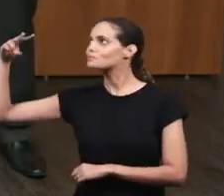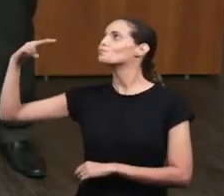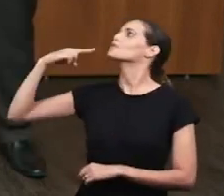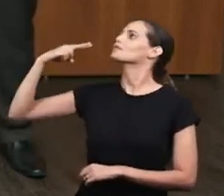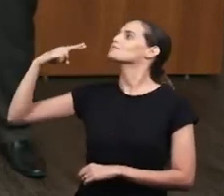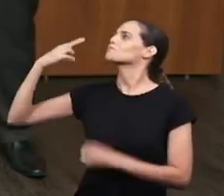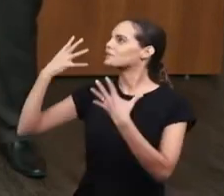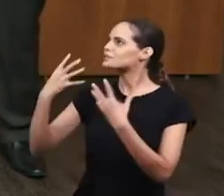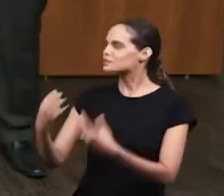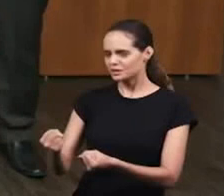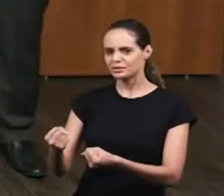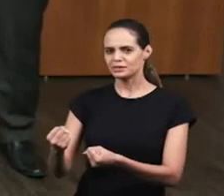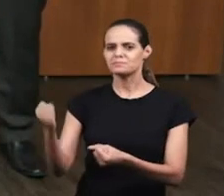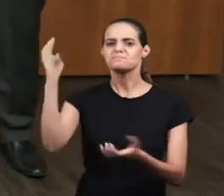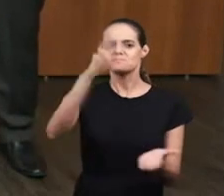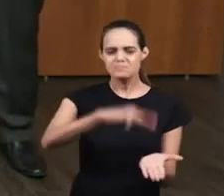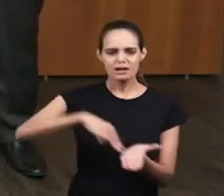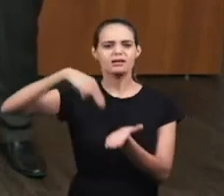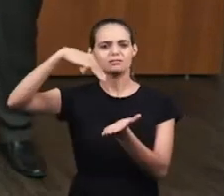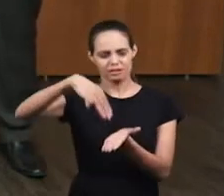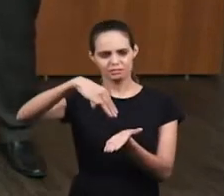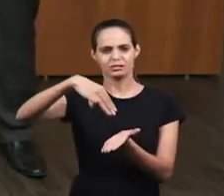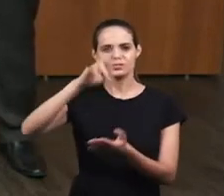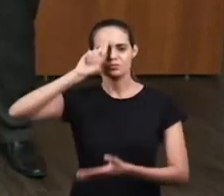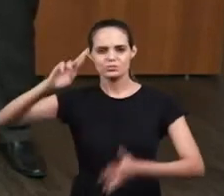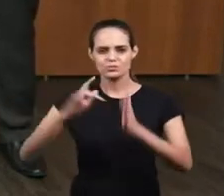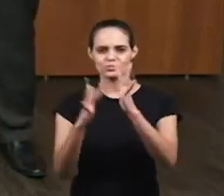Versprechen ist, und zwar ein geängstigtes,